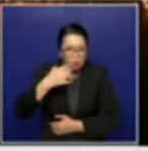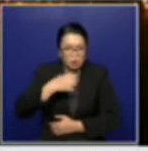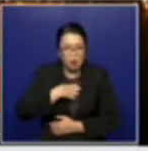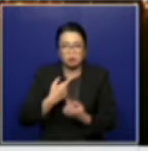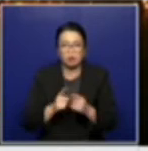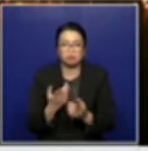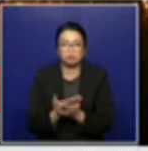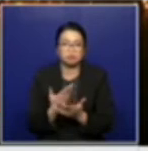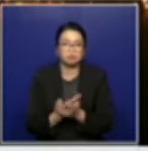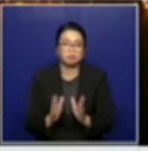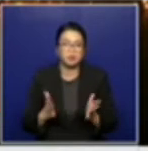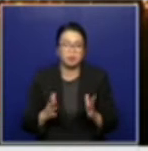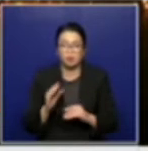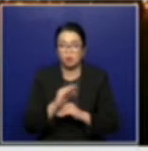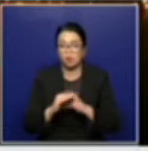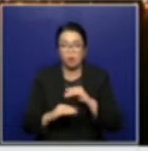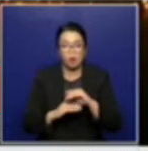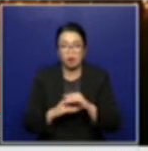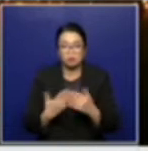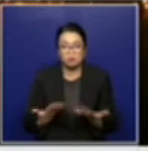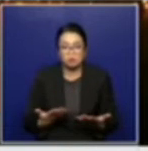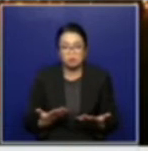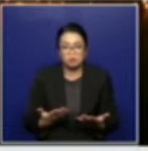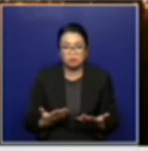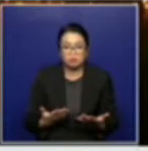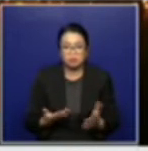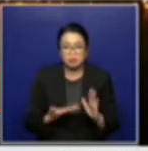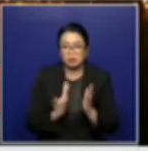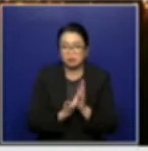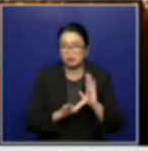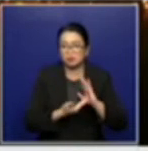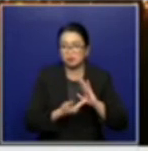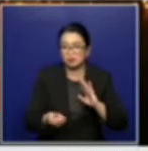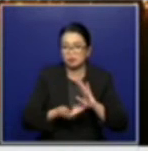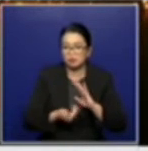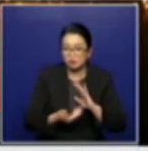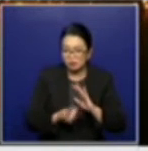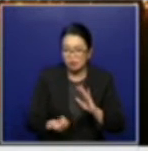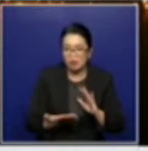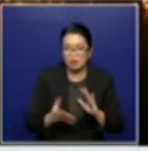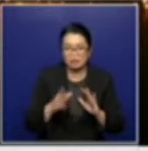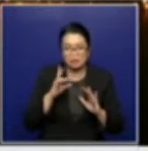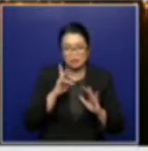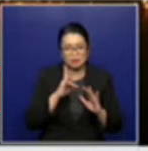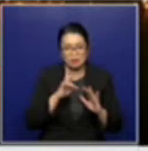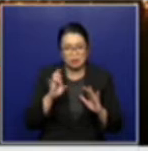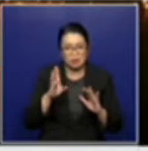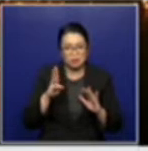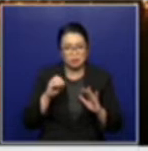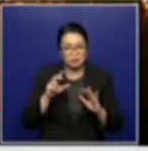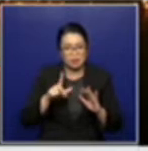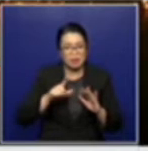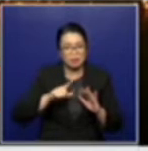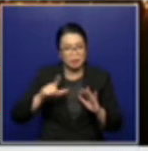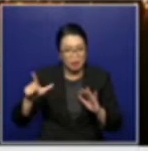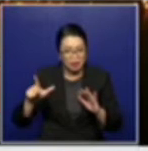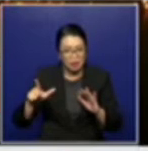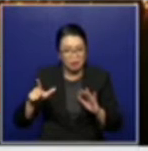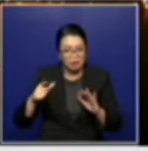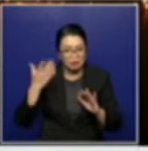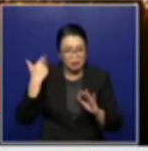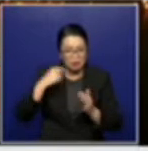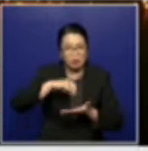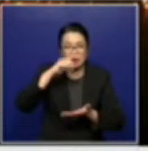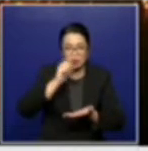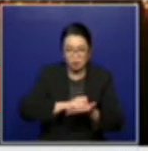เงินแล้วโครงการดังกล่าวนี้ครับเพิ่งมีการเบิกจ่ายเงินไปเพียง763ล้านจากวงเงินที่อนุมัติไป